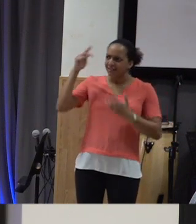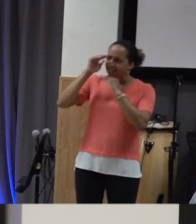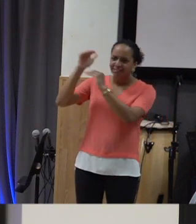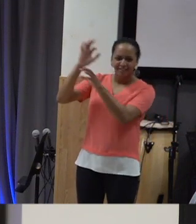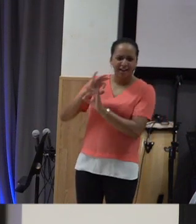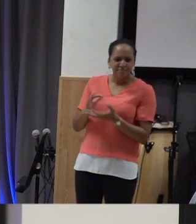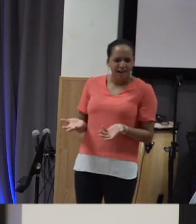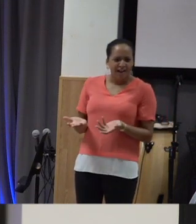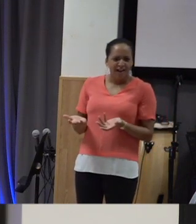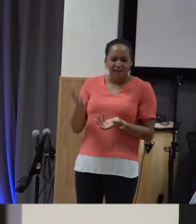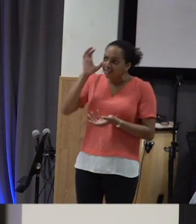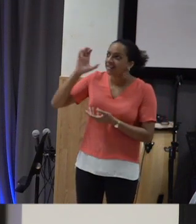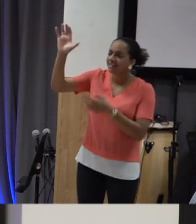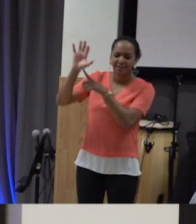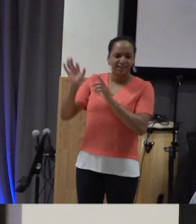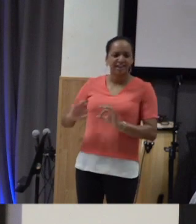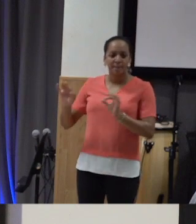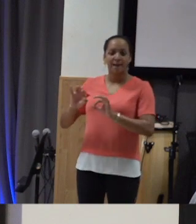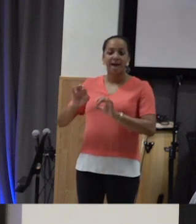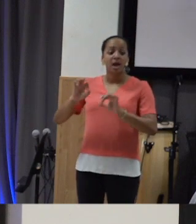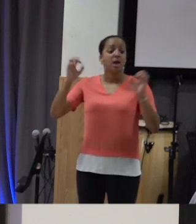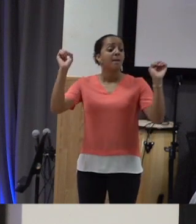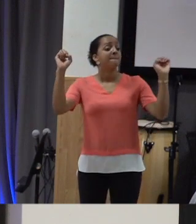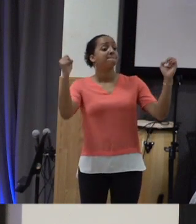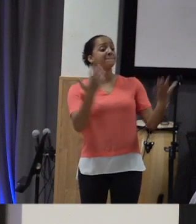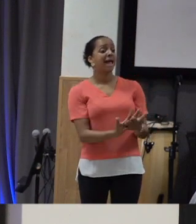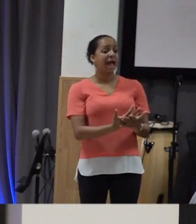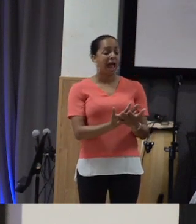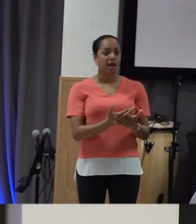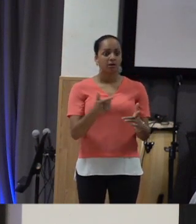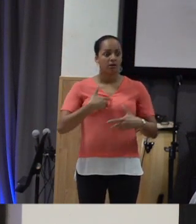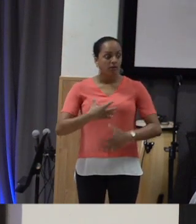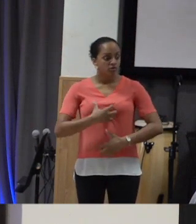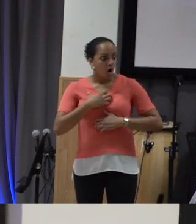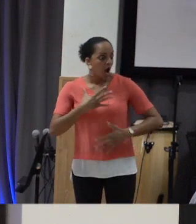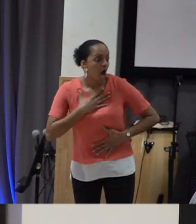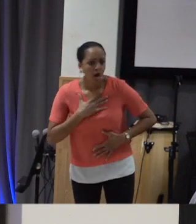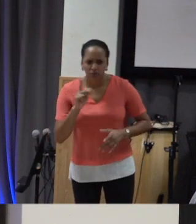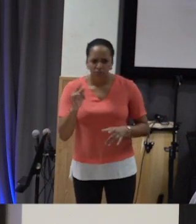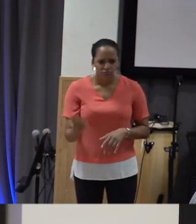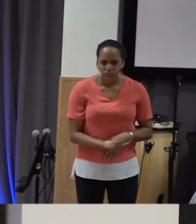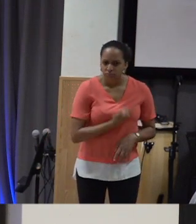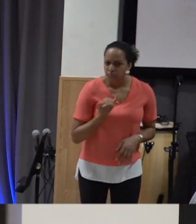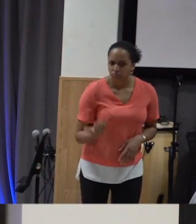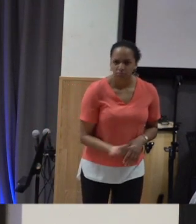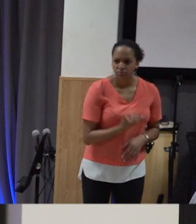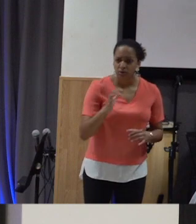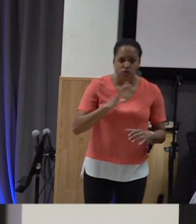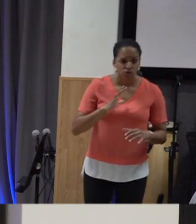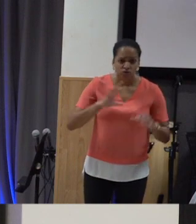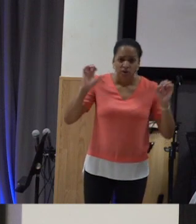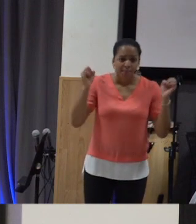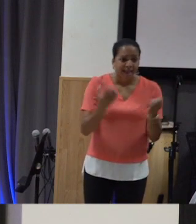moi, que l'étonnement suite à un miracle ne soit pas là. On en a parlé il n'y a pas longtemps, il y a des miracles ordinaires,